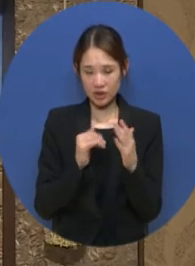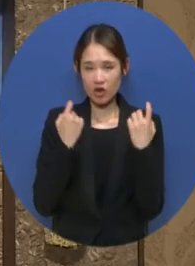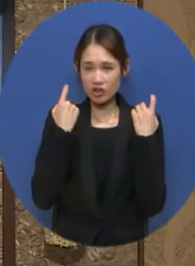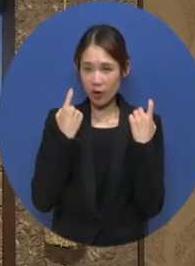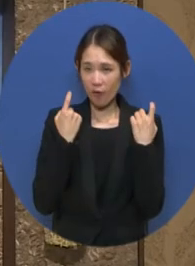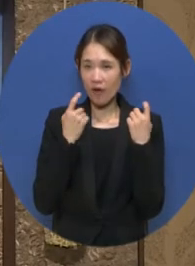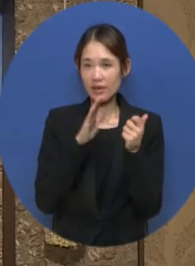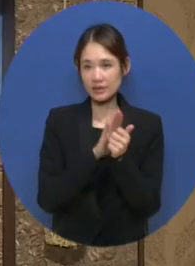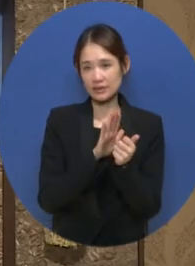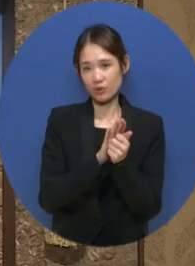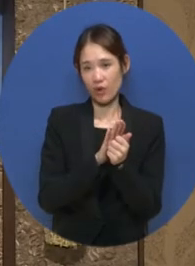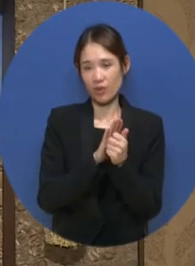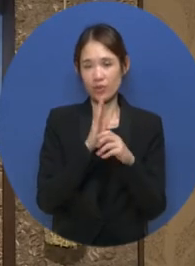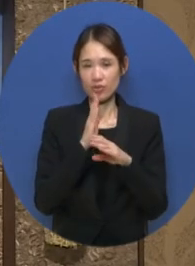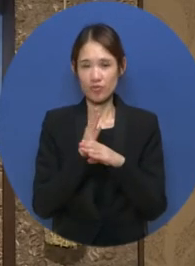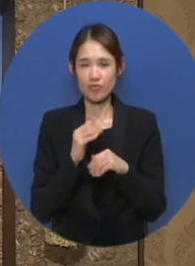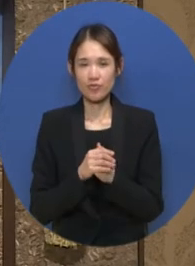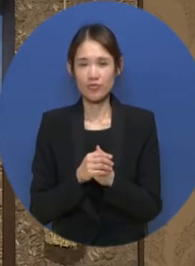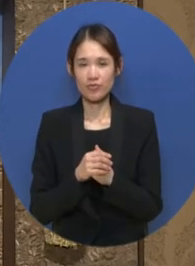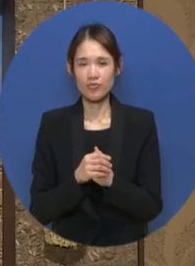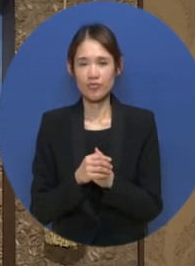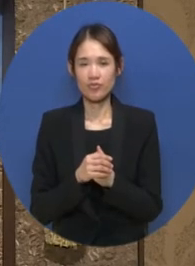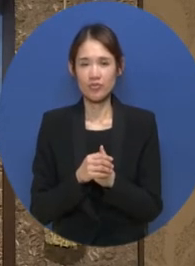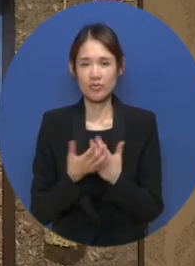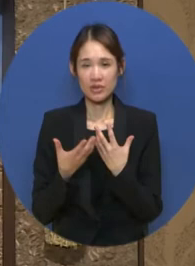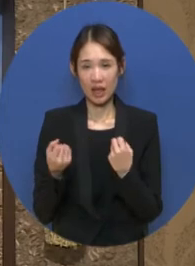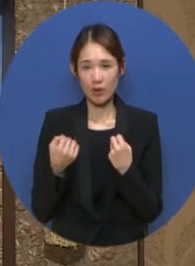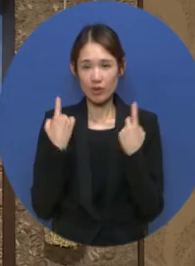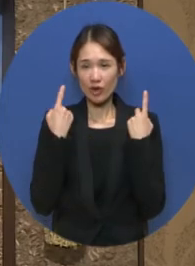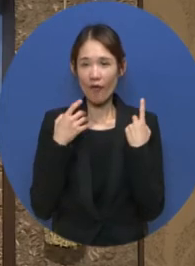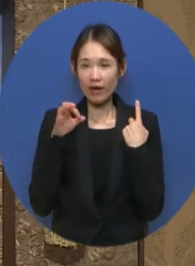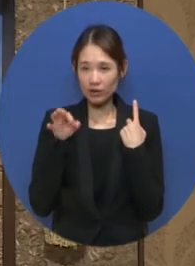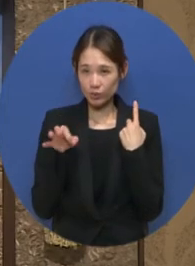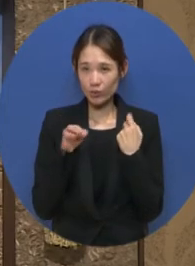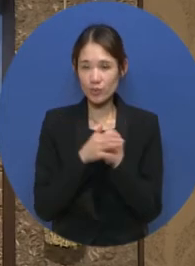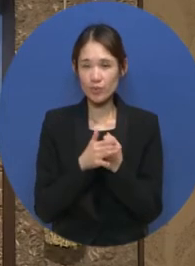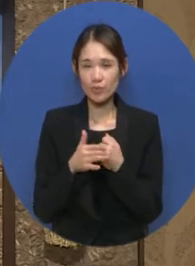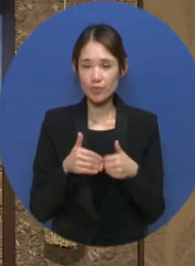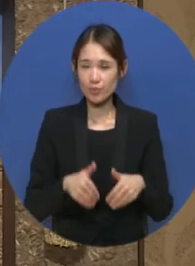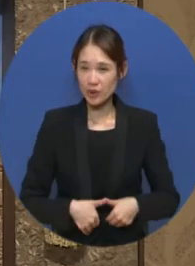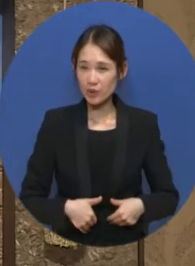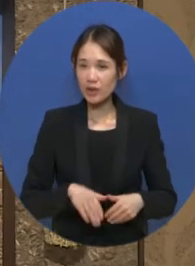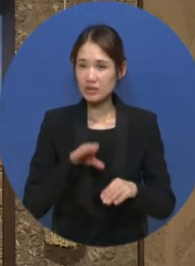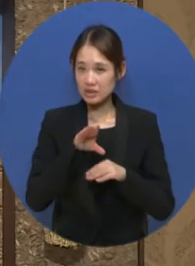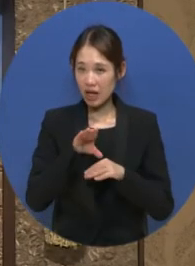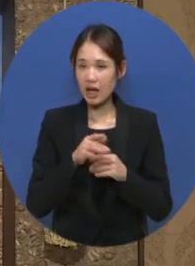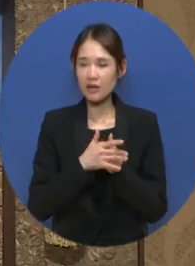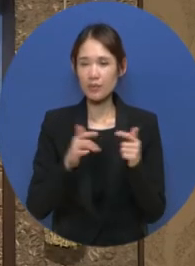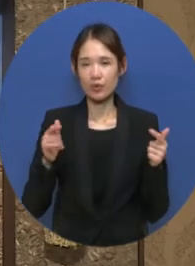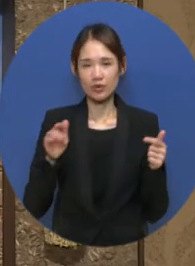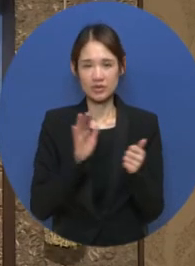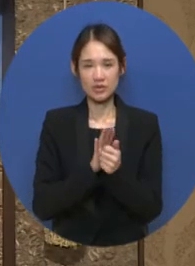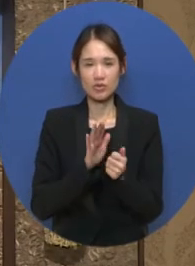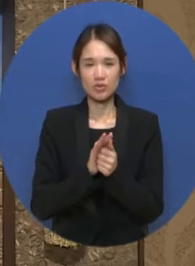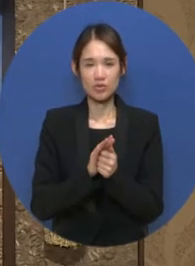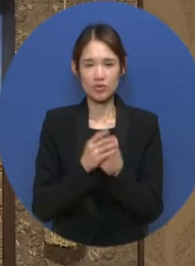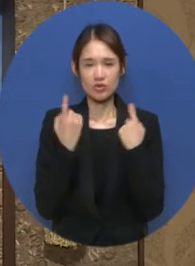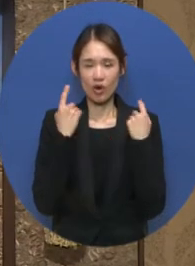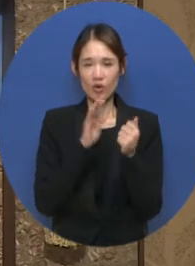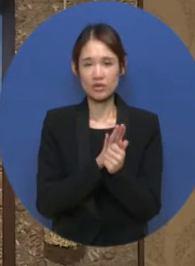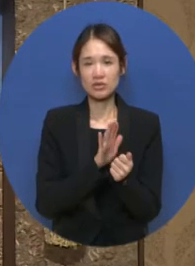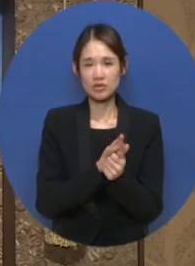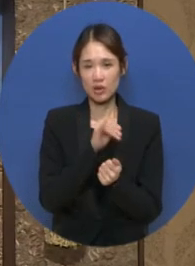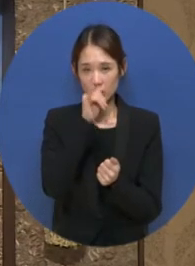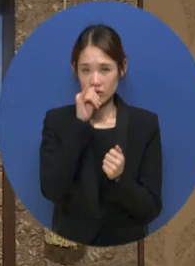해서 이제 여행 지원을 하고 있습니다 그래서 백도 옌 경비와 또 차량 지원까지 이루어져서 이제 이행 지원을 하고